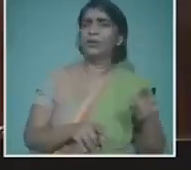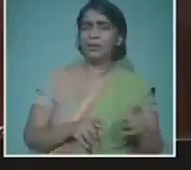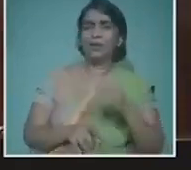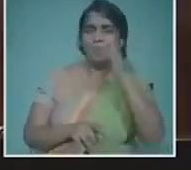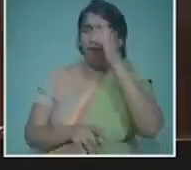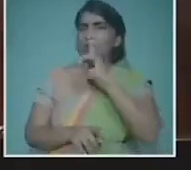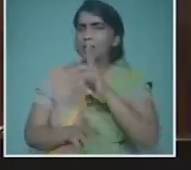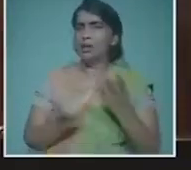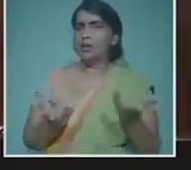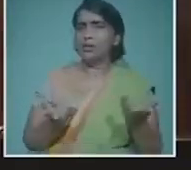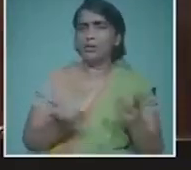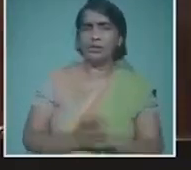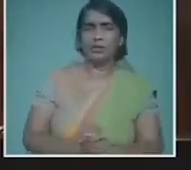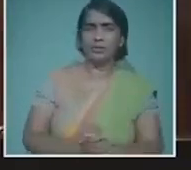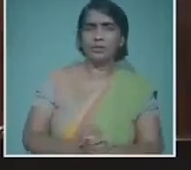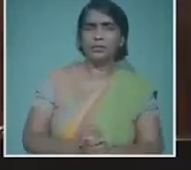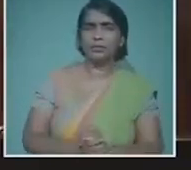කියන්න